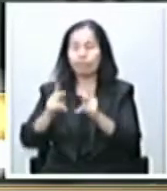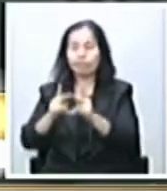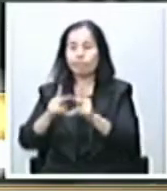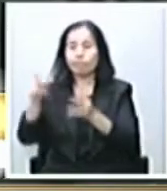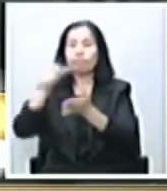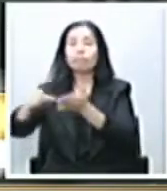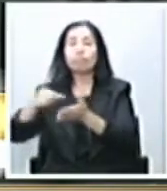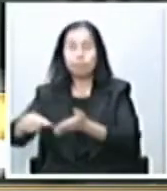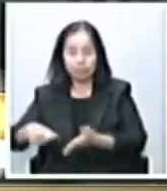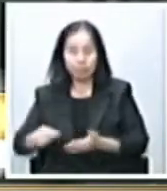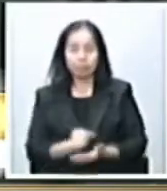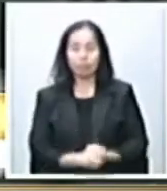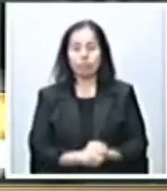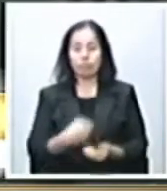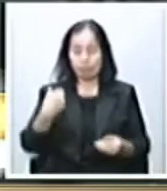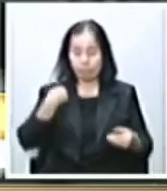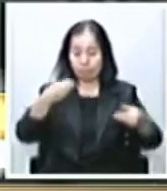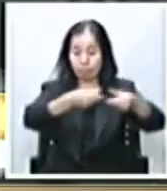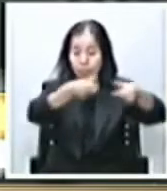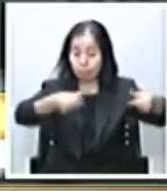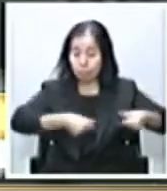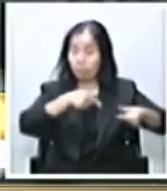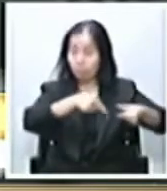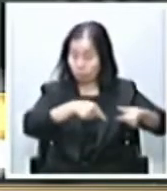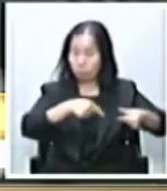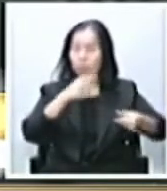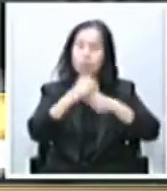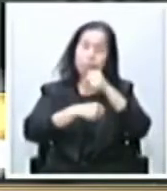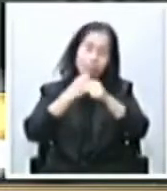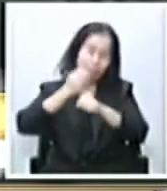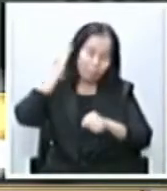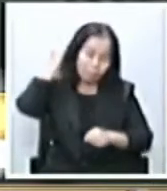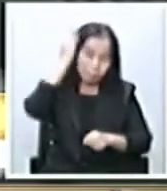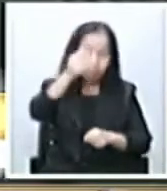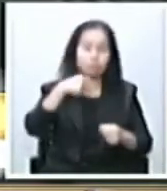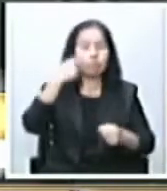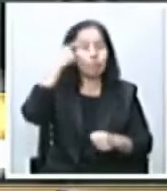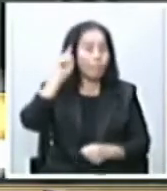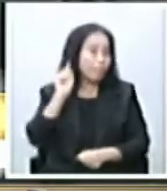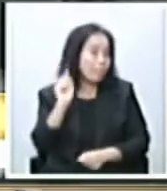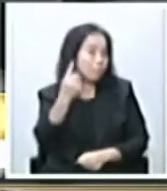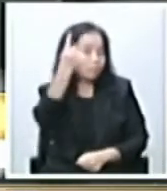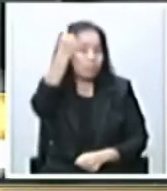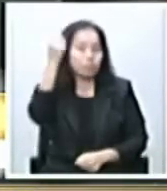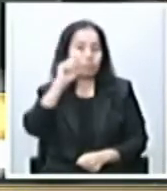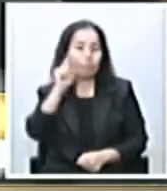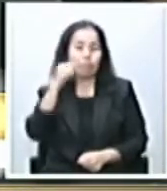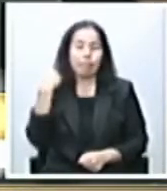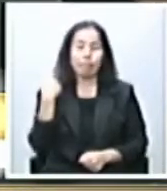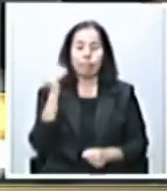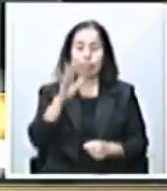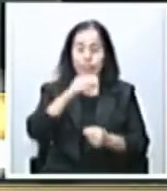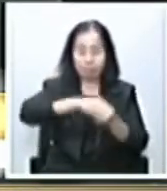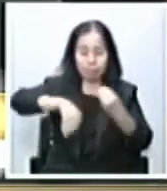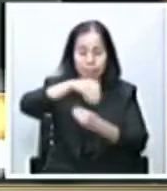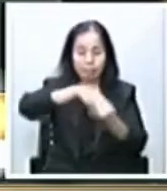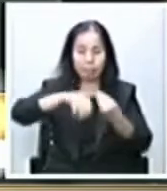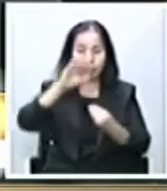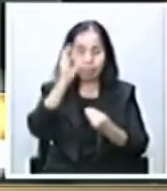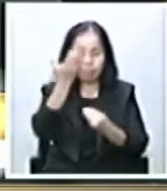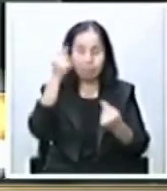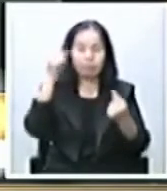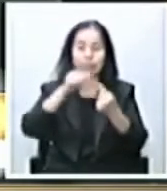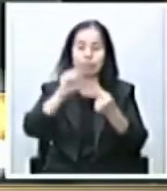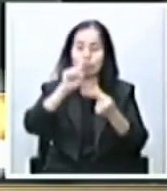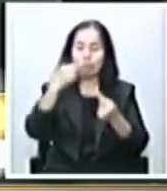ายงานบทวิเคราะห์บอกว่าในอีก10ปีข้างหน้าปัญญาประดิษฐ์จะเป็นสัดส่วนของเศรษฐกิจโลกที่มีมูลค่าถึง16